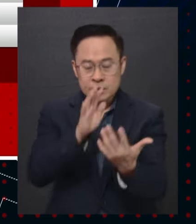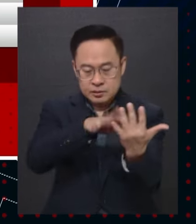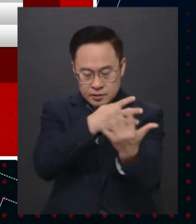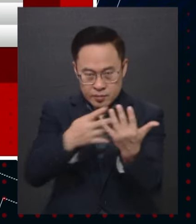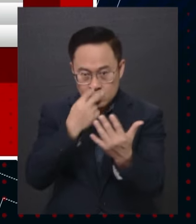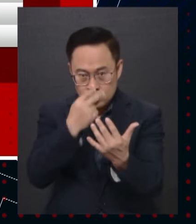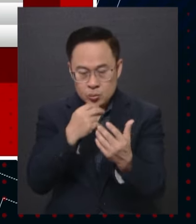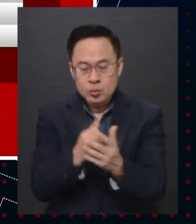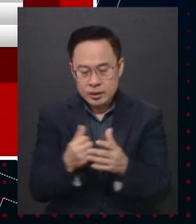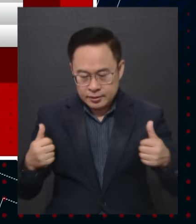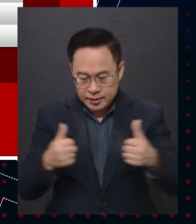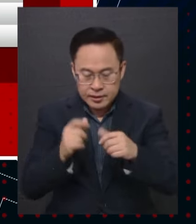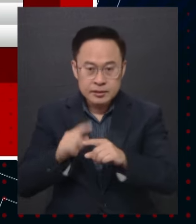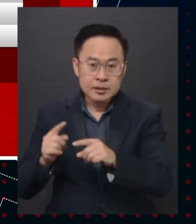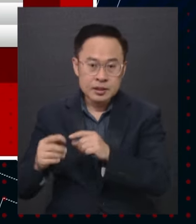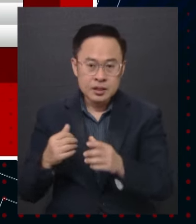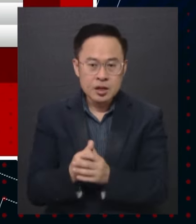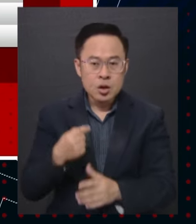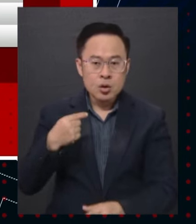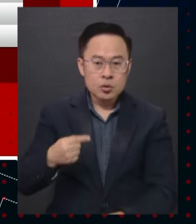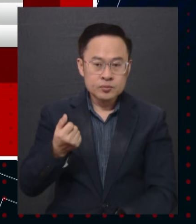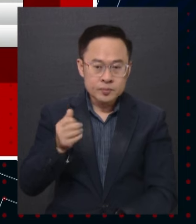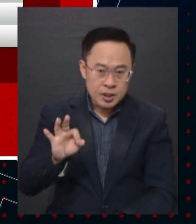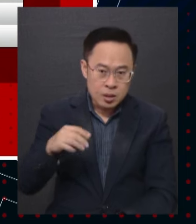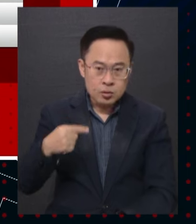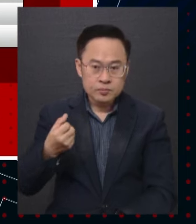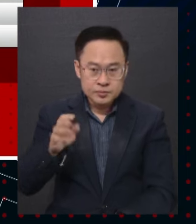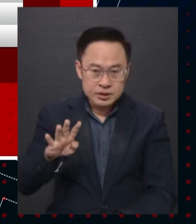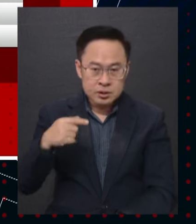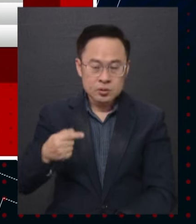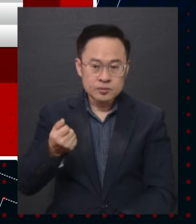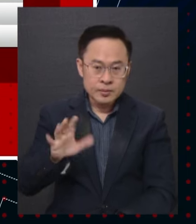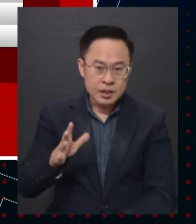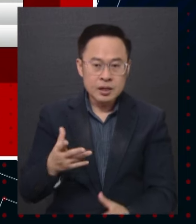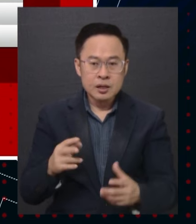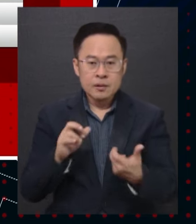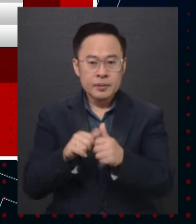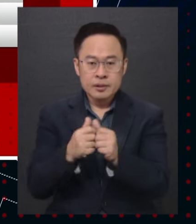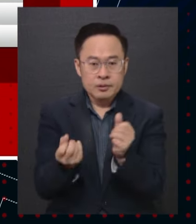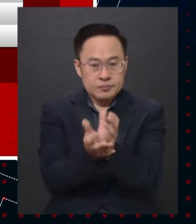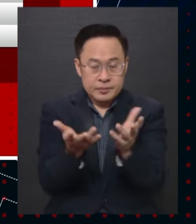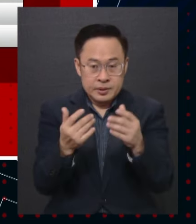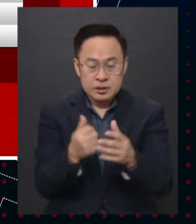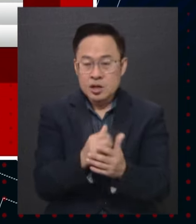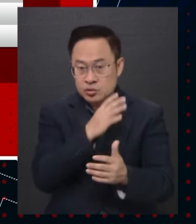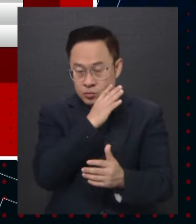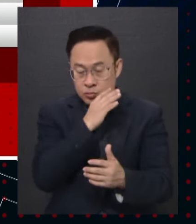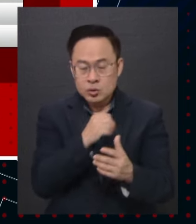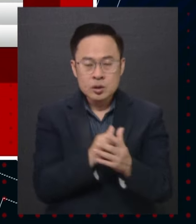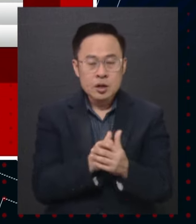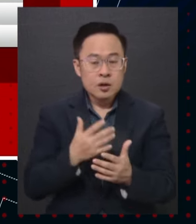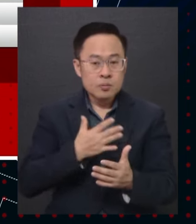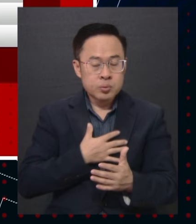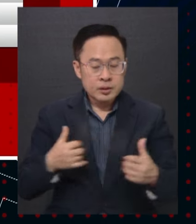ดกันเรื่องของ head to head เพราะฉะนั้นเนี่ยตัวเลขลบ19ลบ14ของเทโรของอุทัยเนี่ยไม่มีผลน ะ ถ้า head to head ดีกว่าทีม